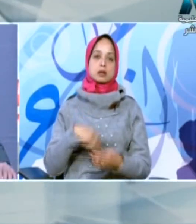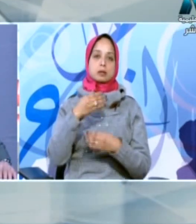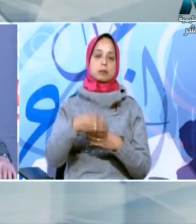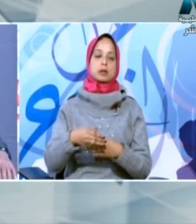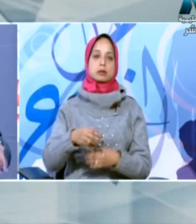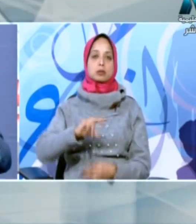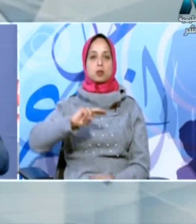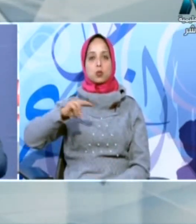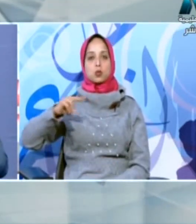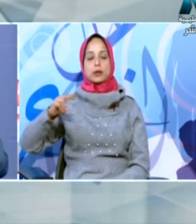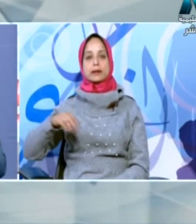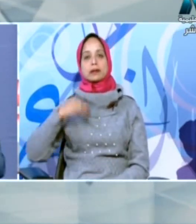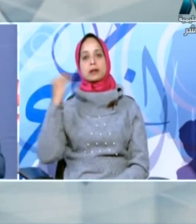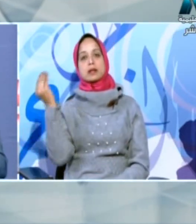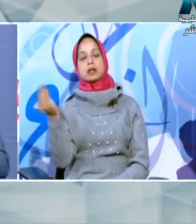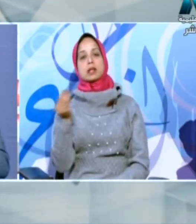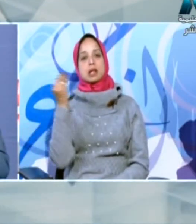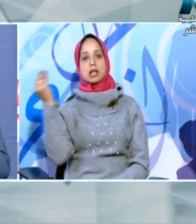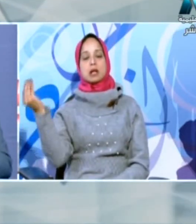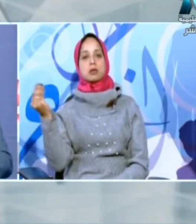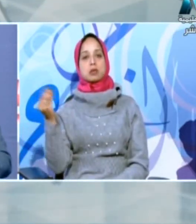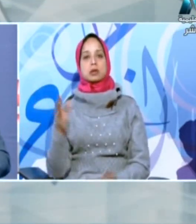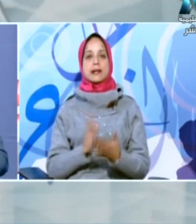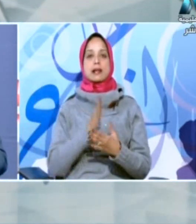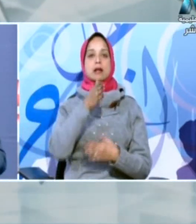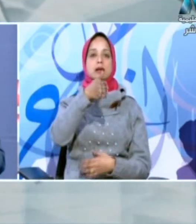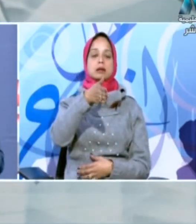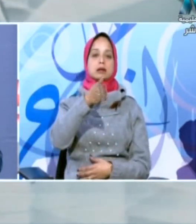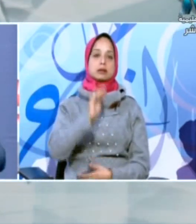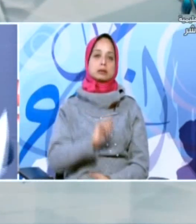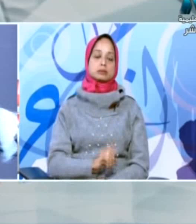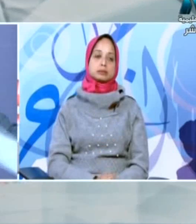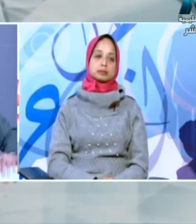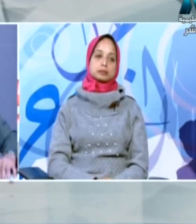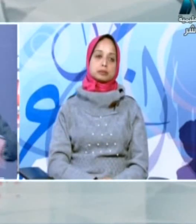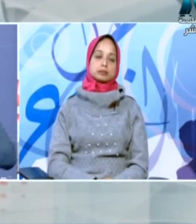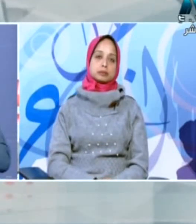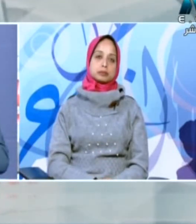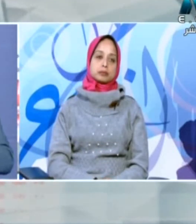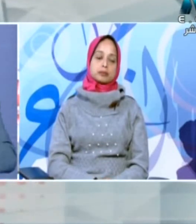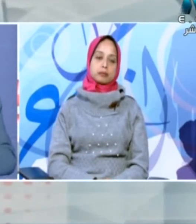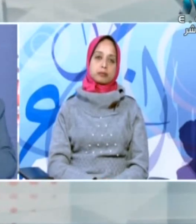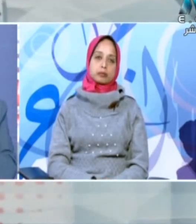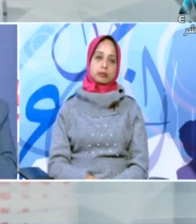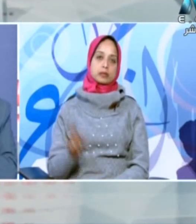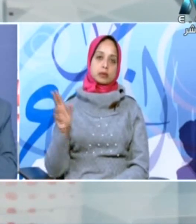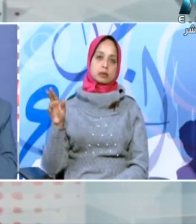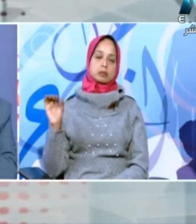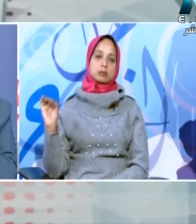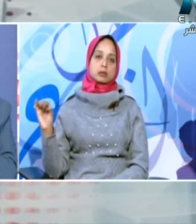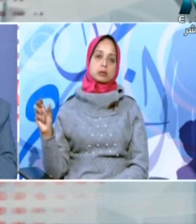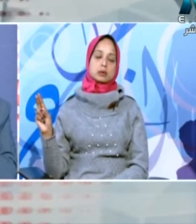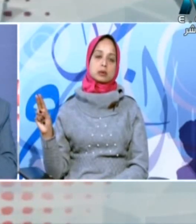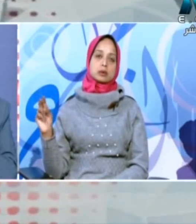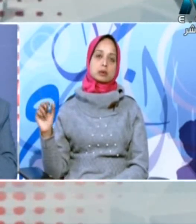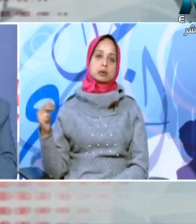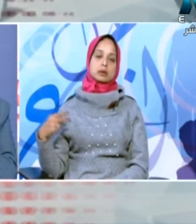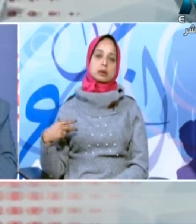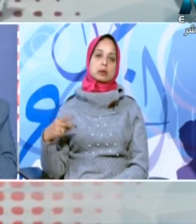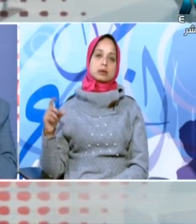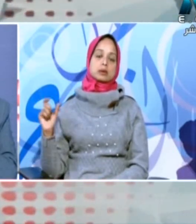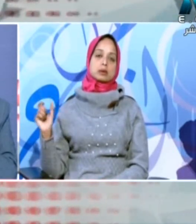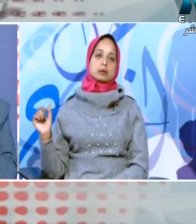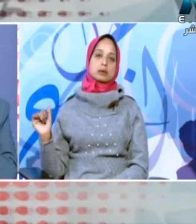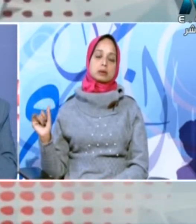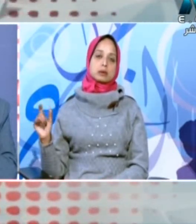المتغير الدولي أو بنقول المتغير الخارجي. إيه المتغير الخارجي اللي حصل بقى؟ نشوف مع بعض كده